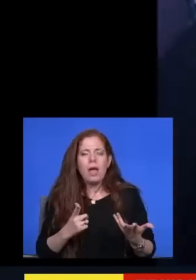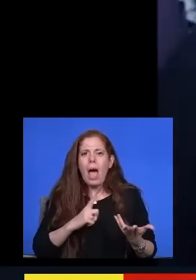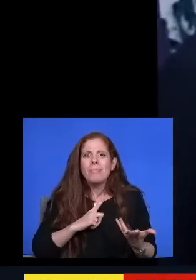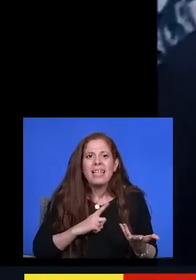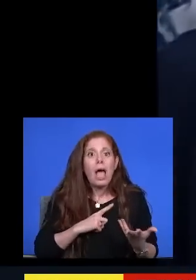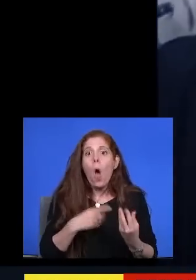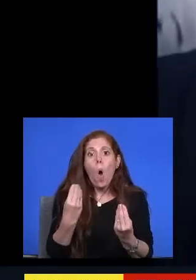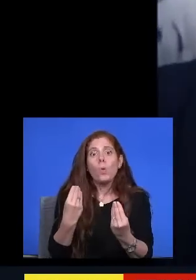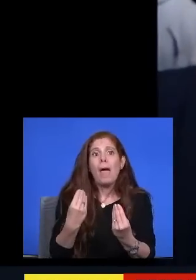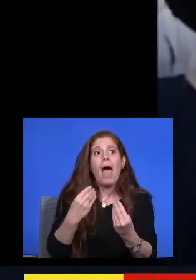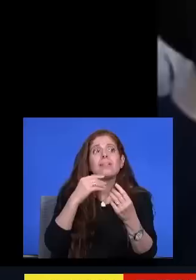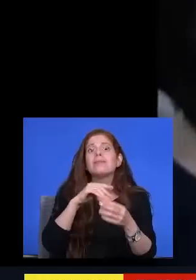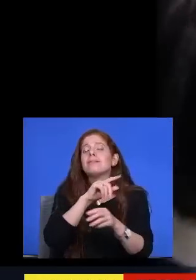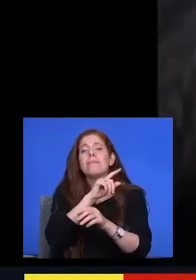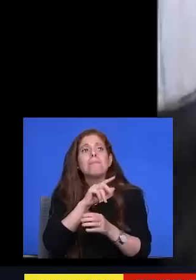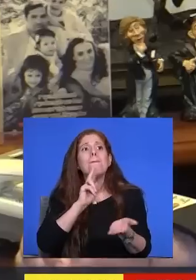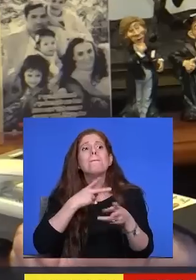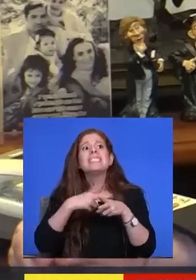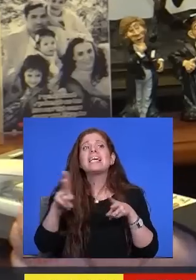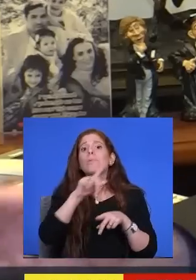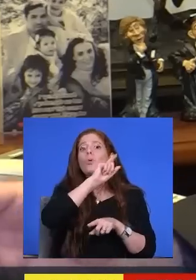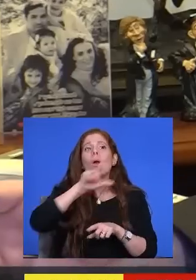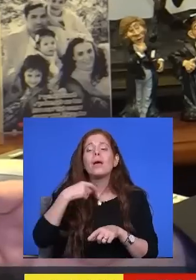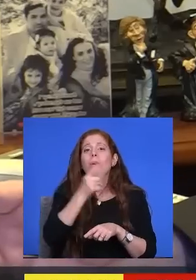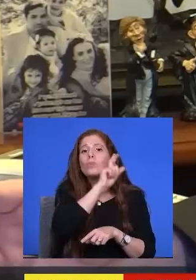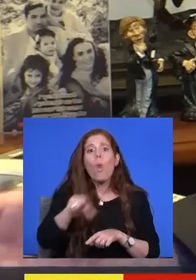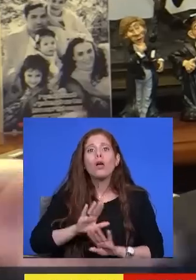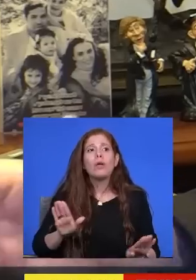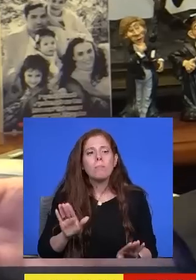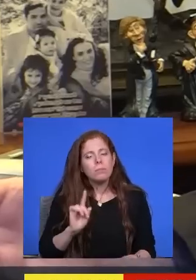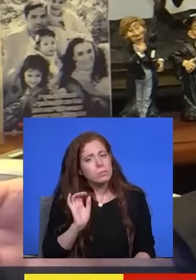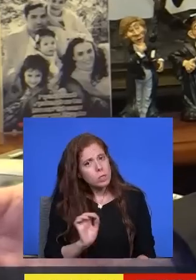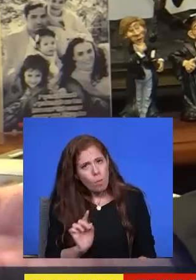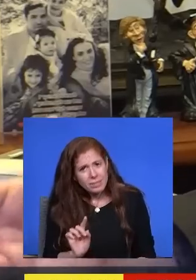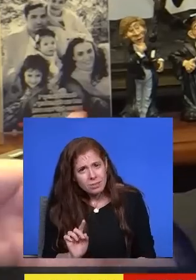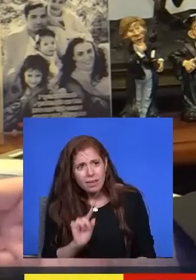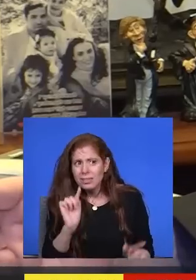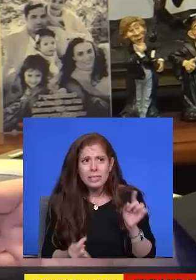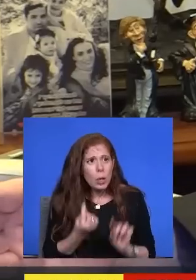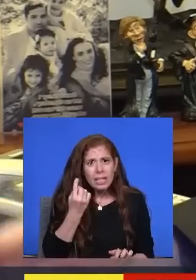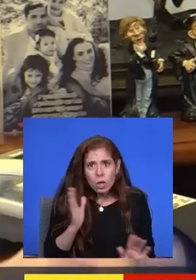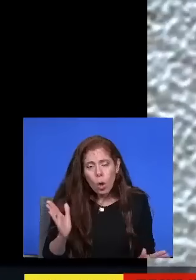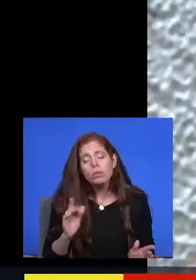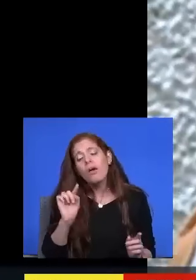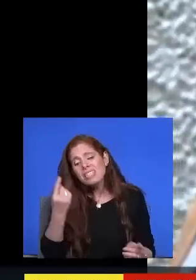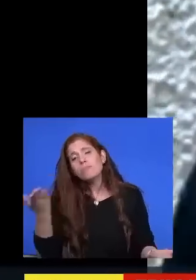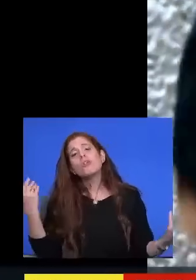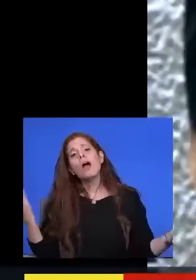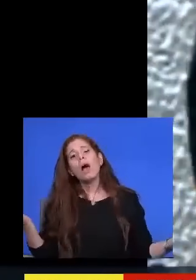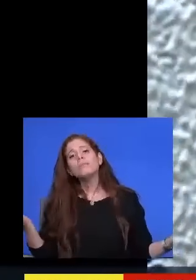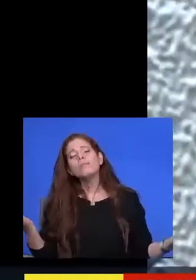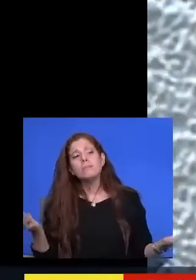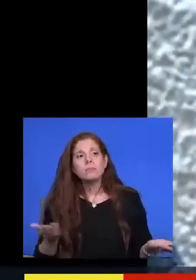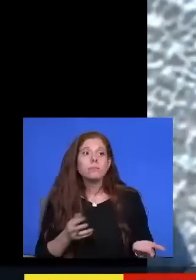אוטוטו מזכים אותו, אוטוטו מזדכה. זה לא בסדר, זה לא צריך להיות, אבל זה מה שקרה. צד